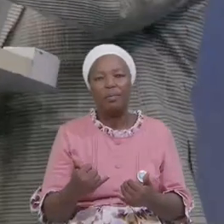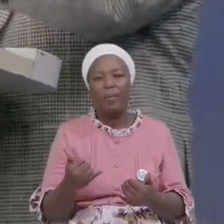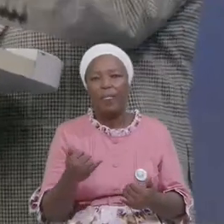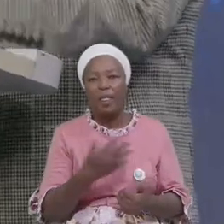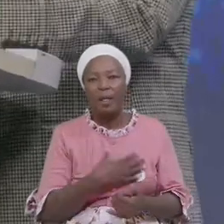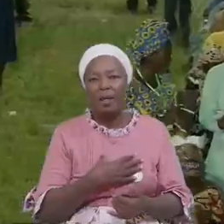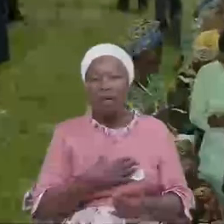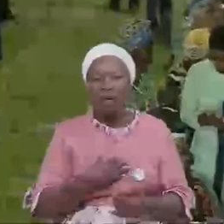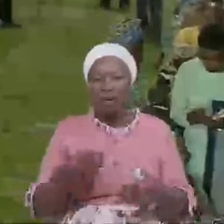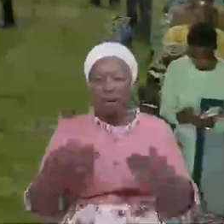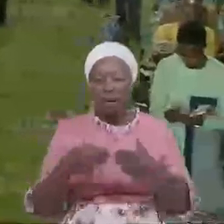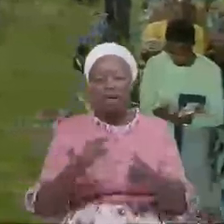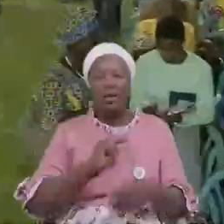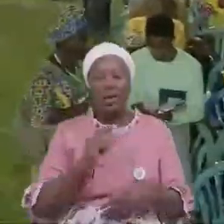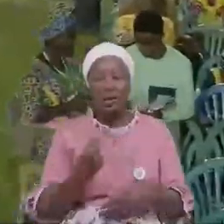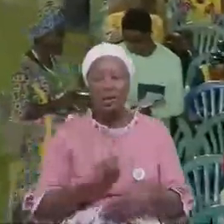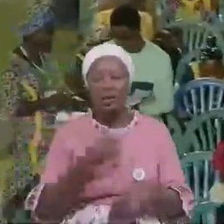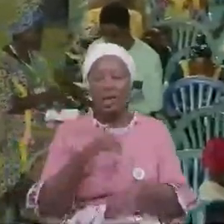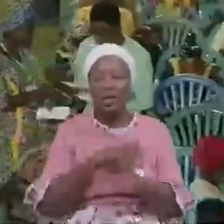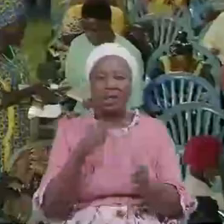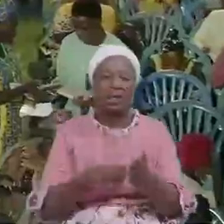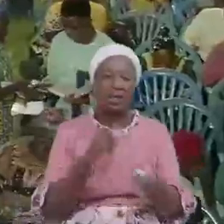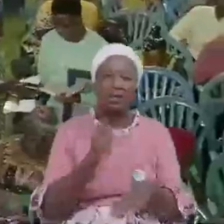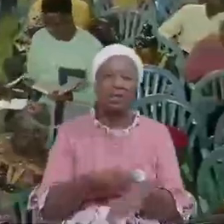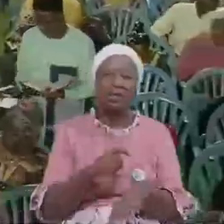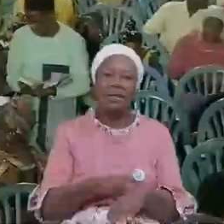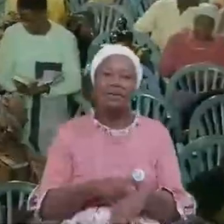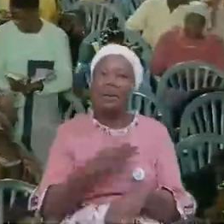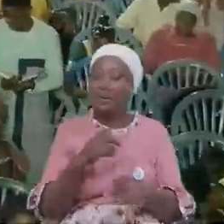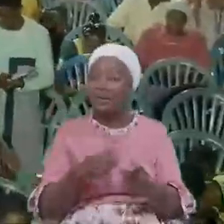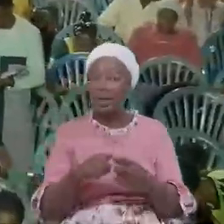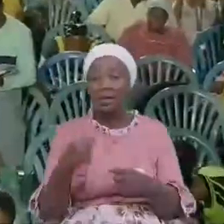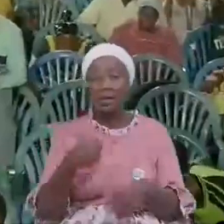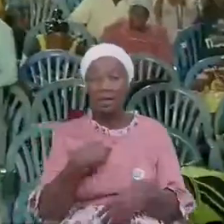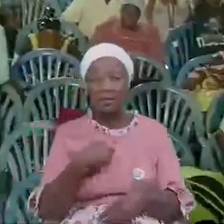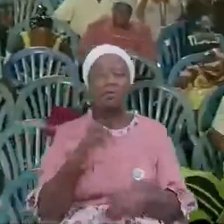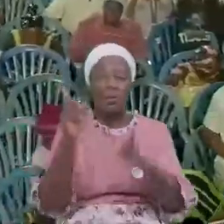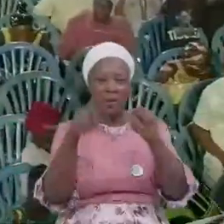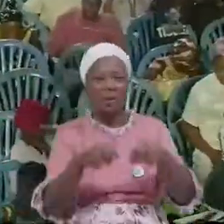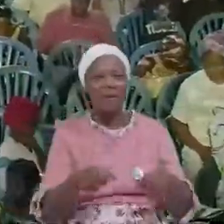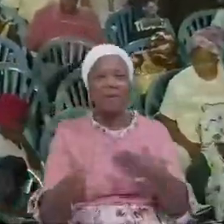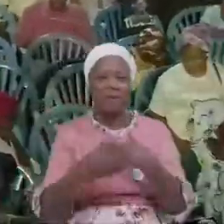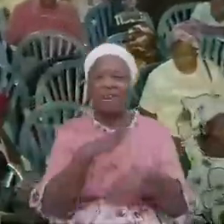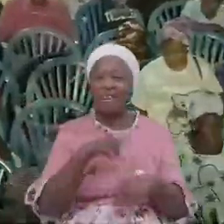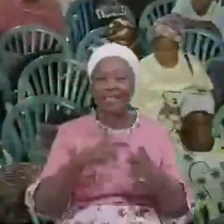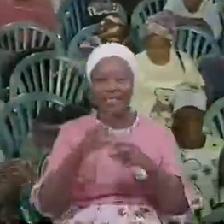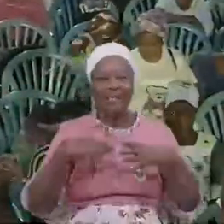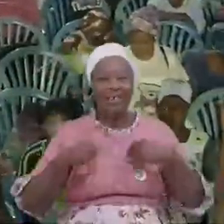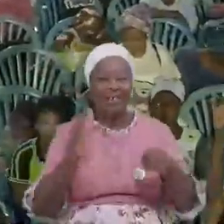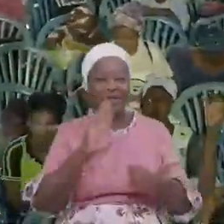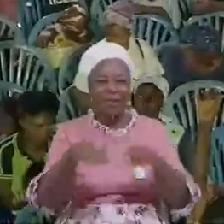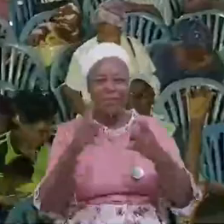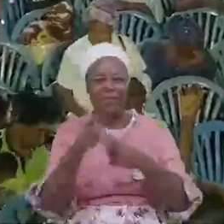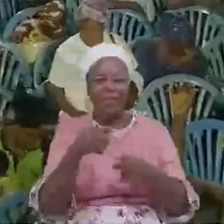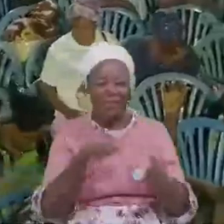et nous conduira à ce moment. Je reviendrai et votre guérison vous sera donné